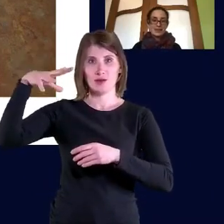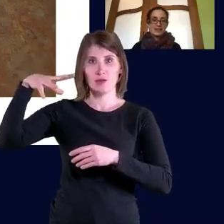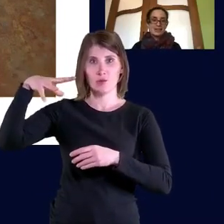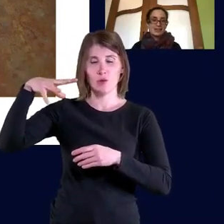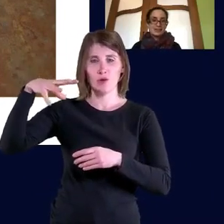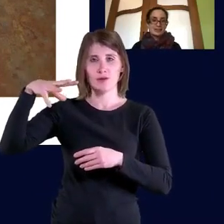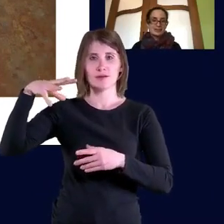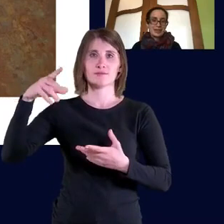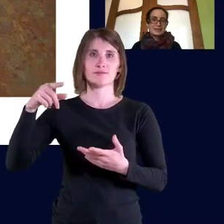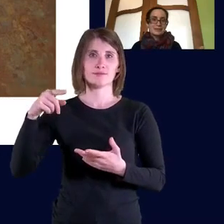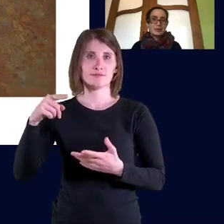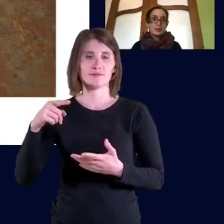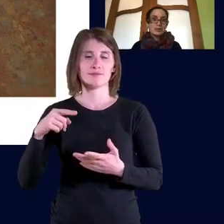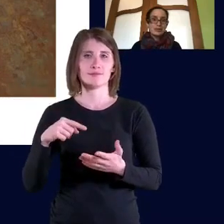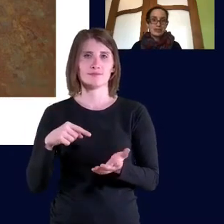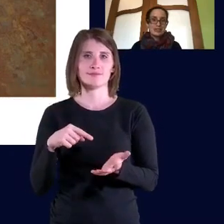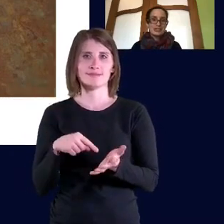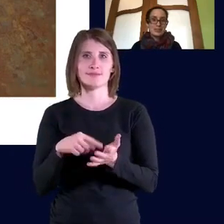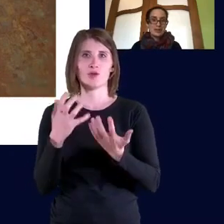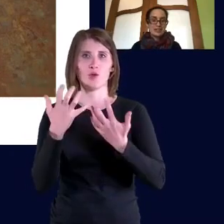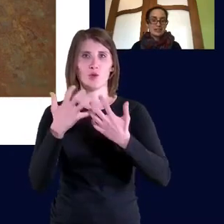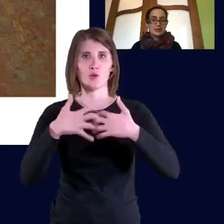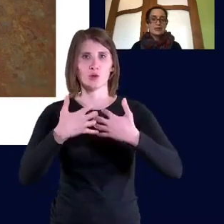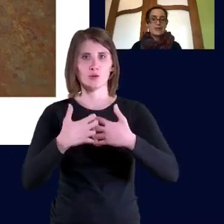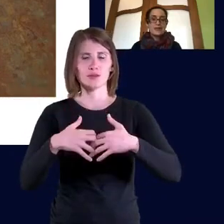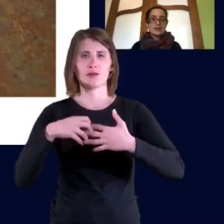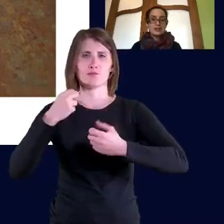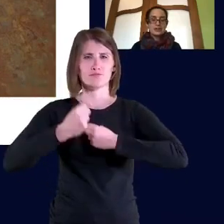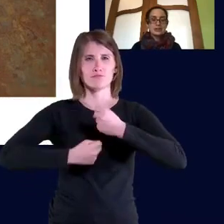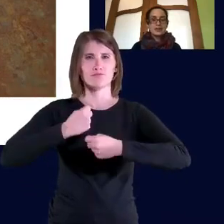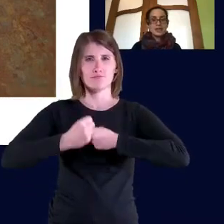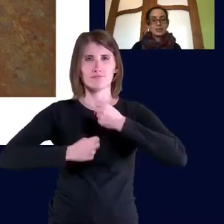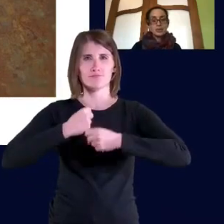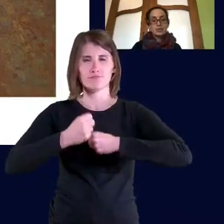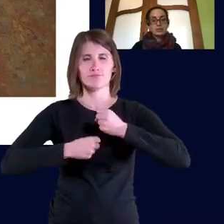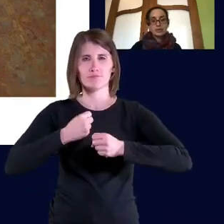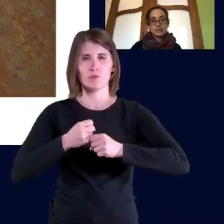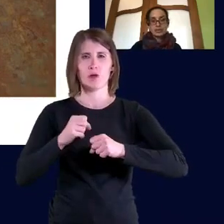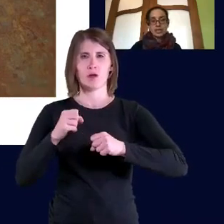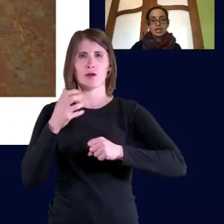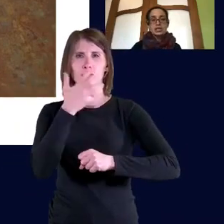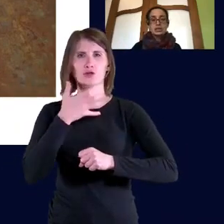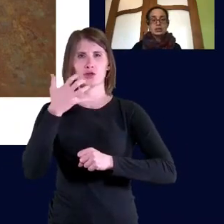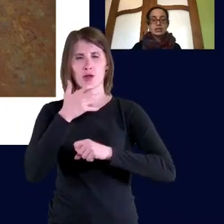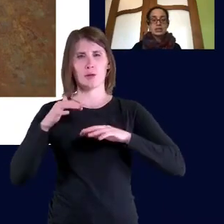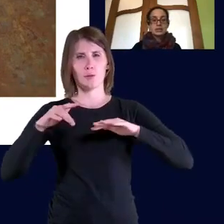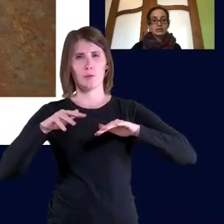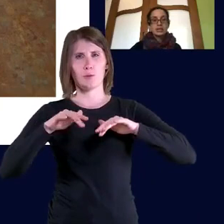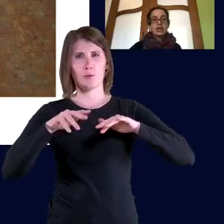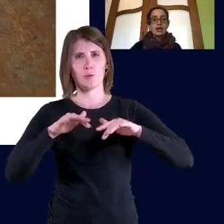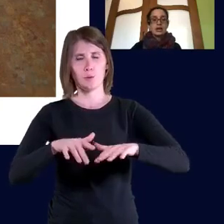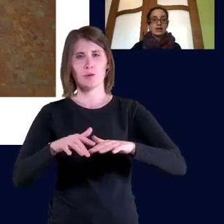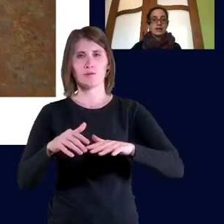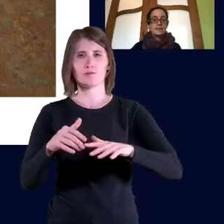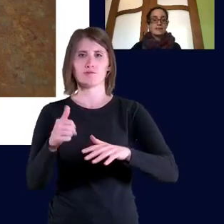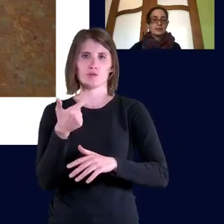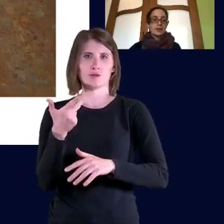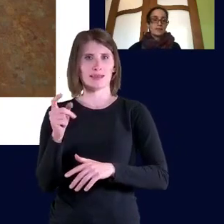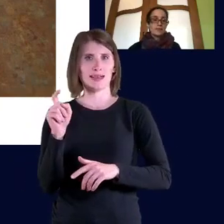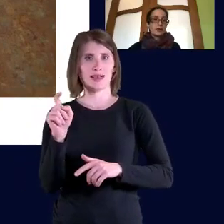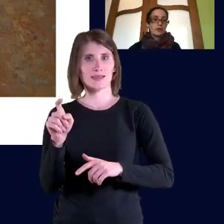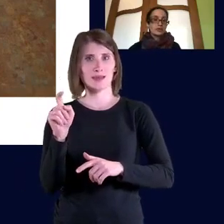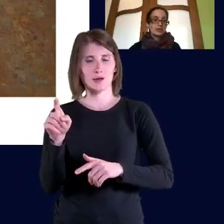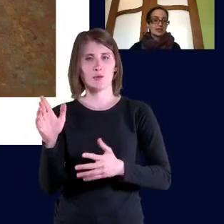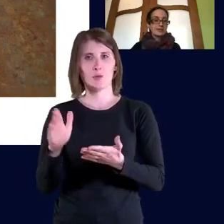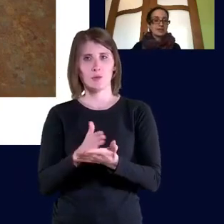i tak urządzenie wtedy zaczyna pracować wygrzewają graffiti sekundach z drugiej strony